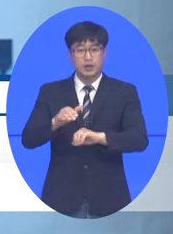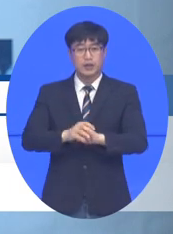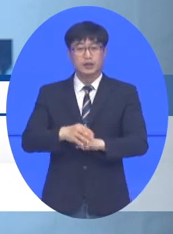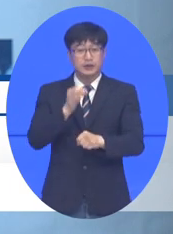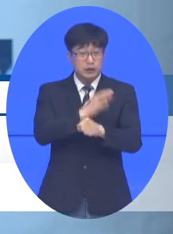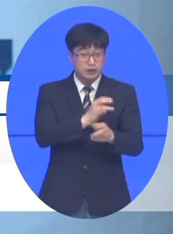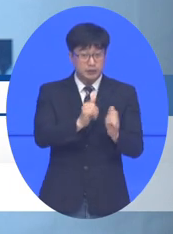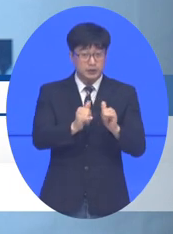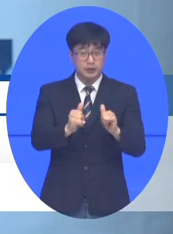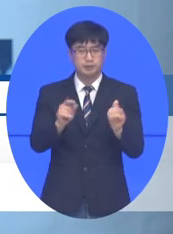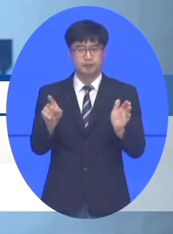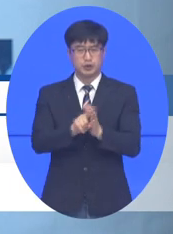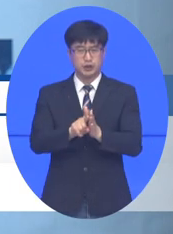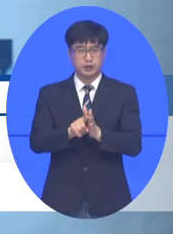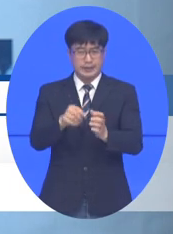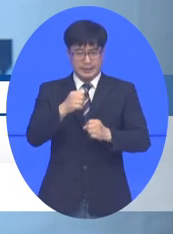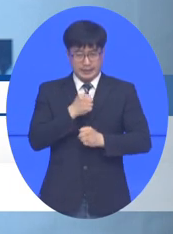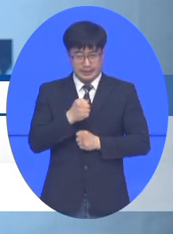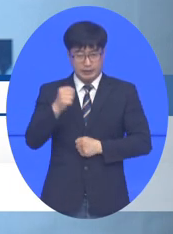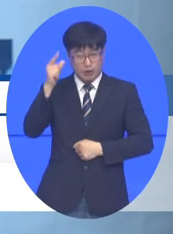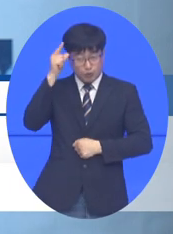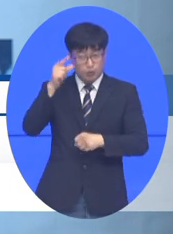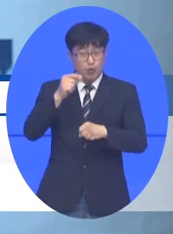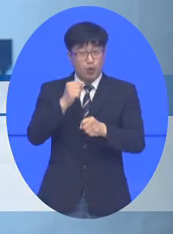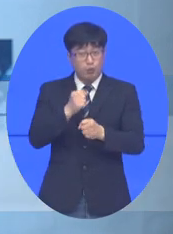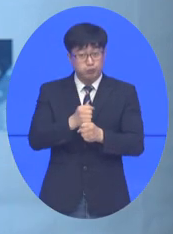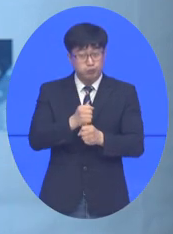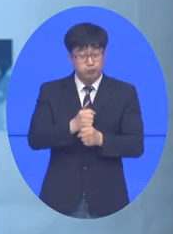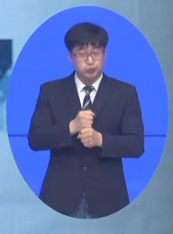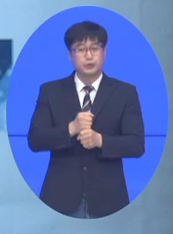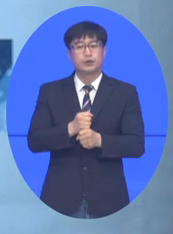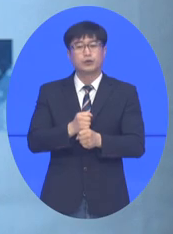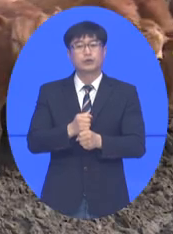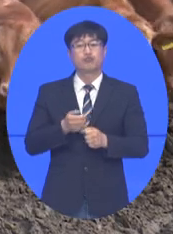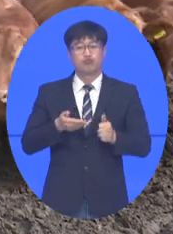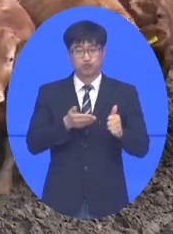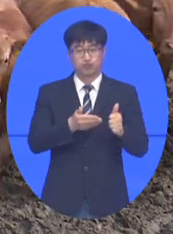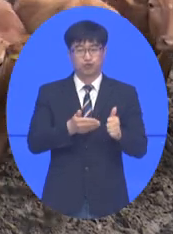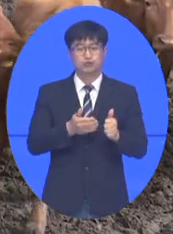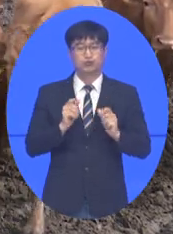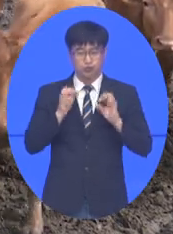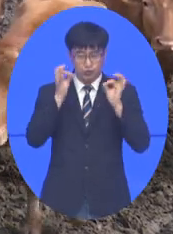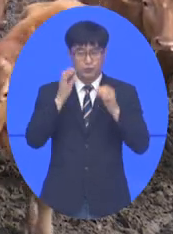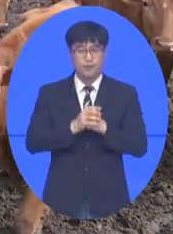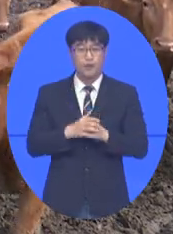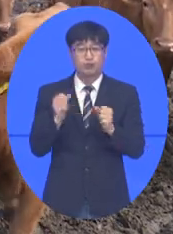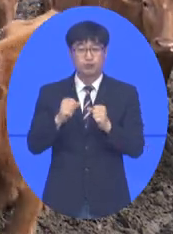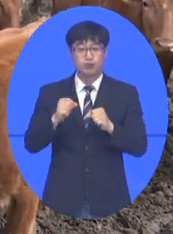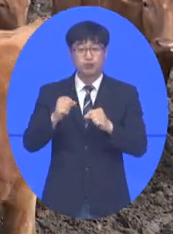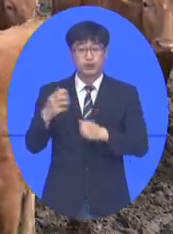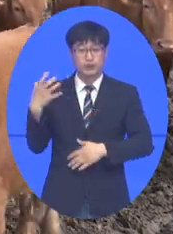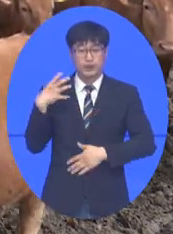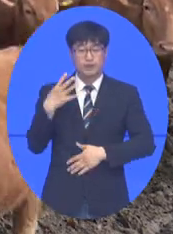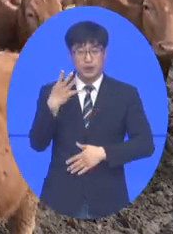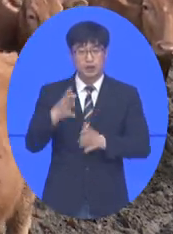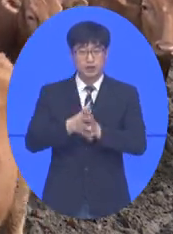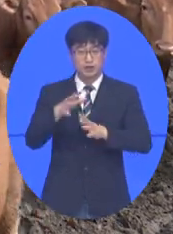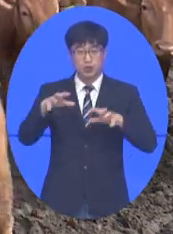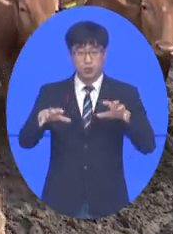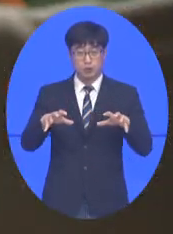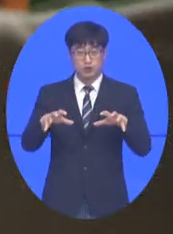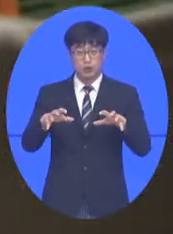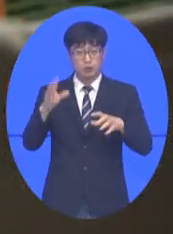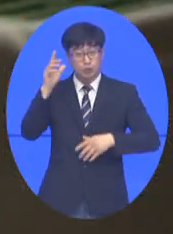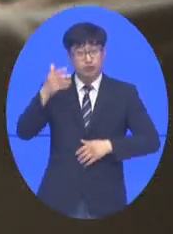소비자가 믿고 찾는 안전 축산물 공급일수록 최선을 다할 것입니다. 북부지소 관할 4개 시군의 가축 사육